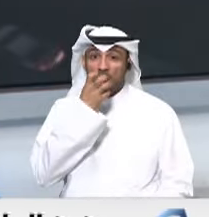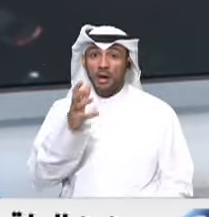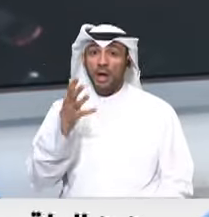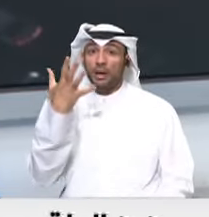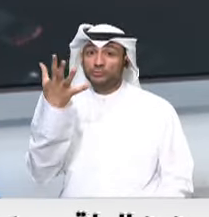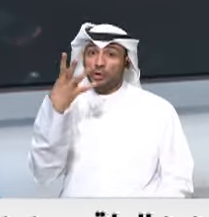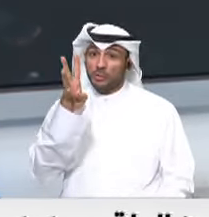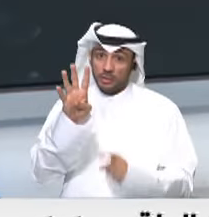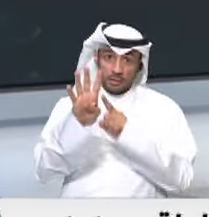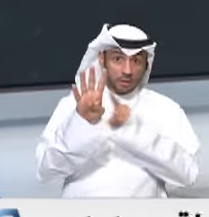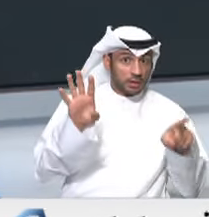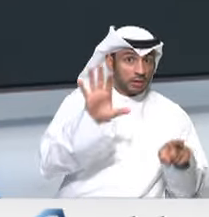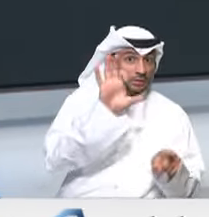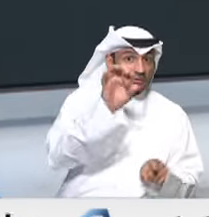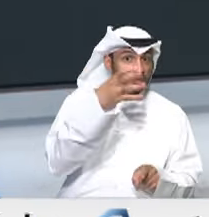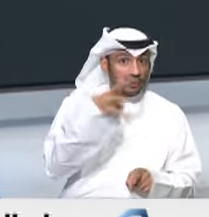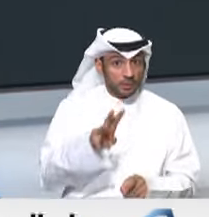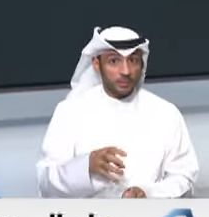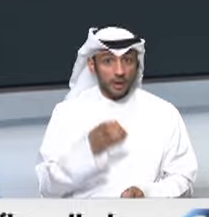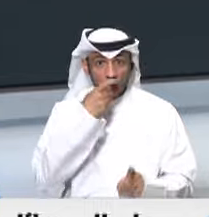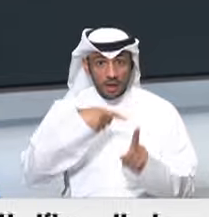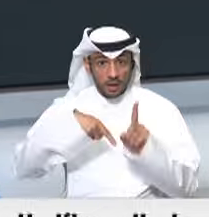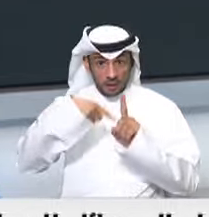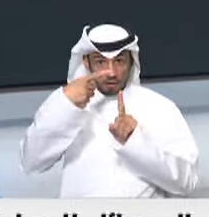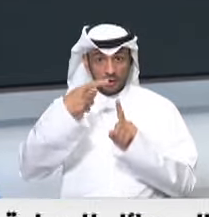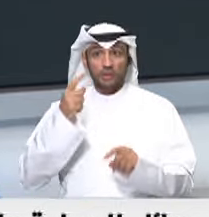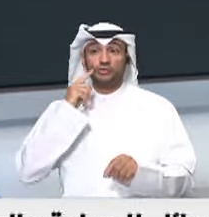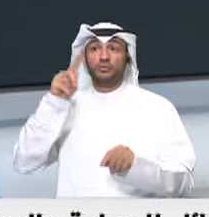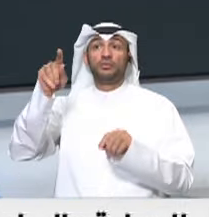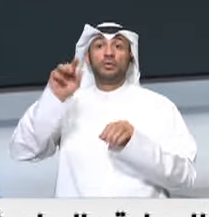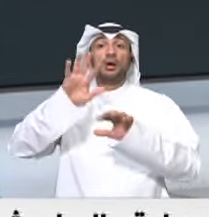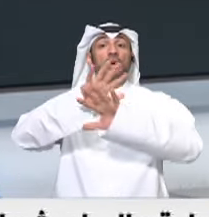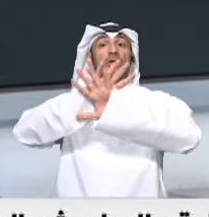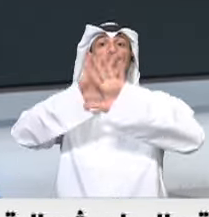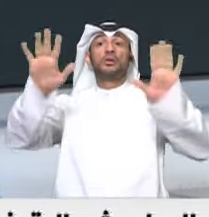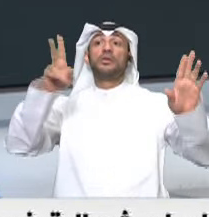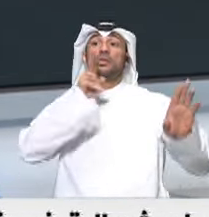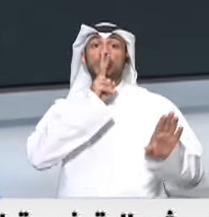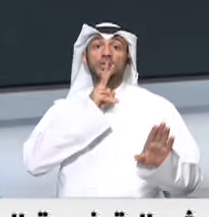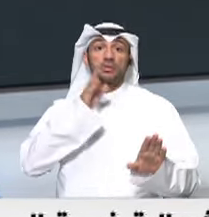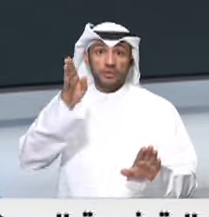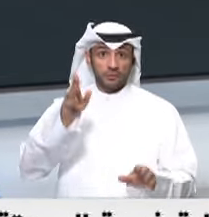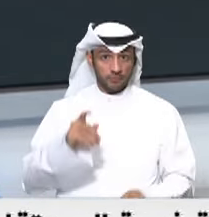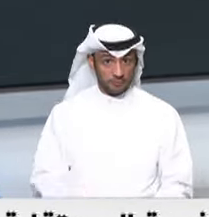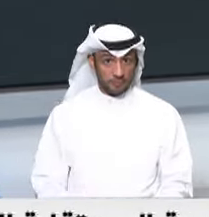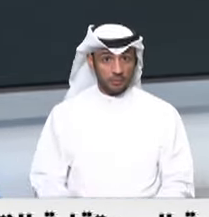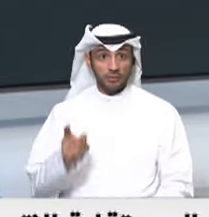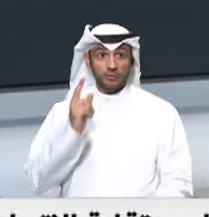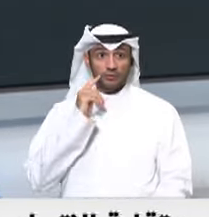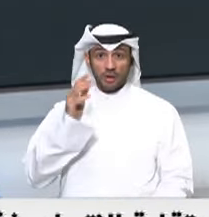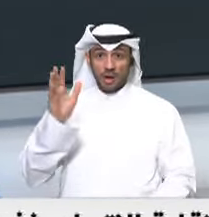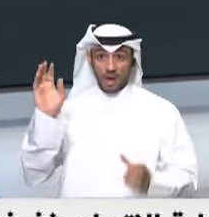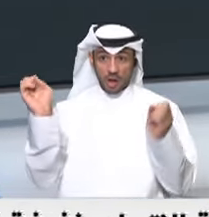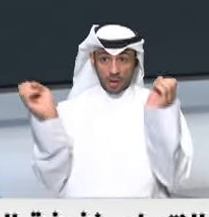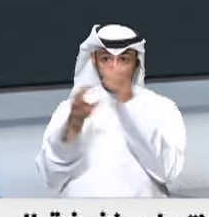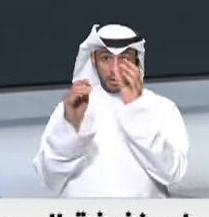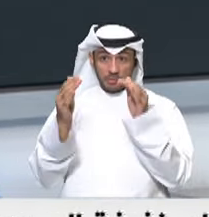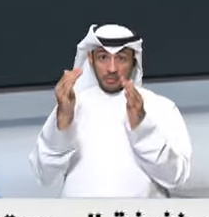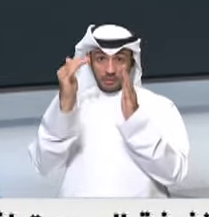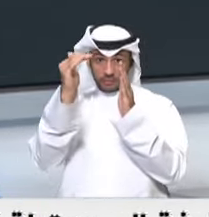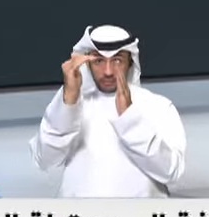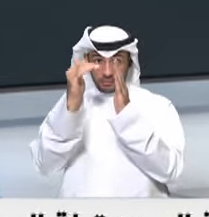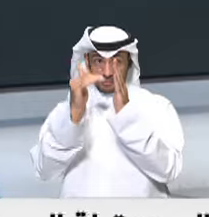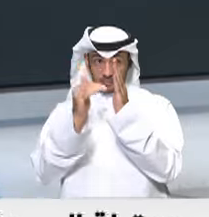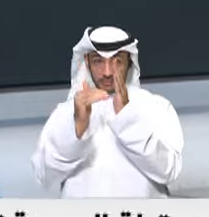الى 49 درجه مئويه حاليا سما صافيه والهواء شمالي لكن تدريجيا راح تتراجع سرعه الرياح اكثر قبل شوي كان